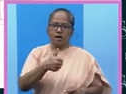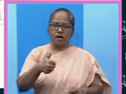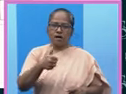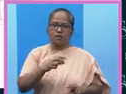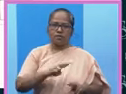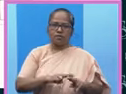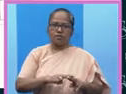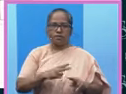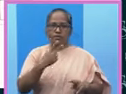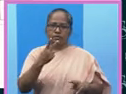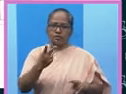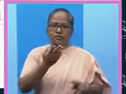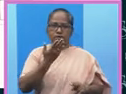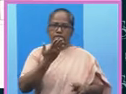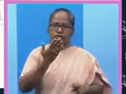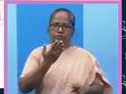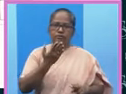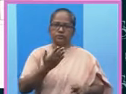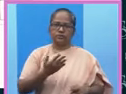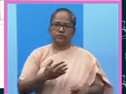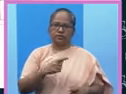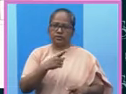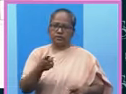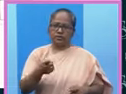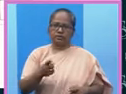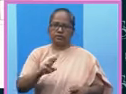எப்படி கொண்டு வந்தோங்கிறத இங்கே படித்தோம். சந்தோஷமா?